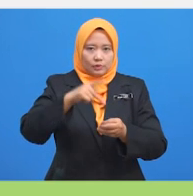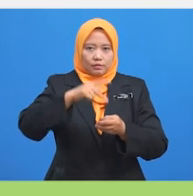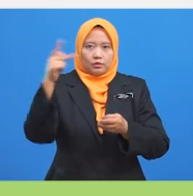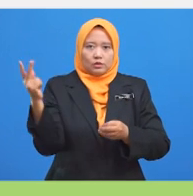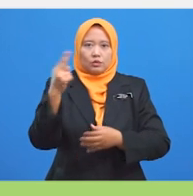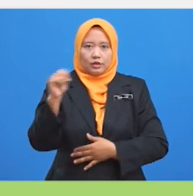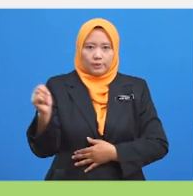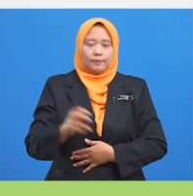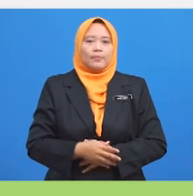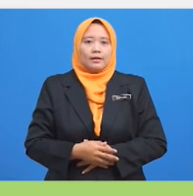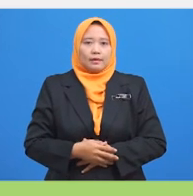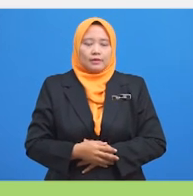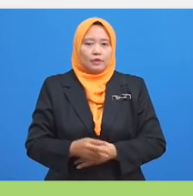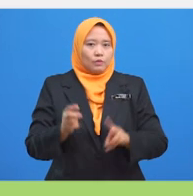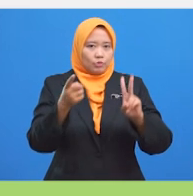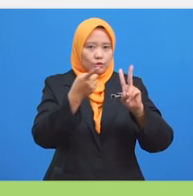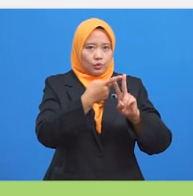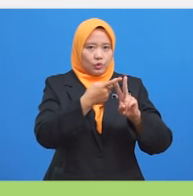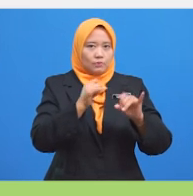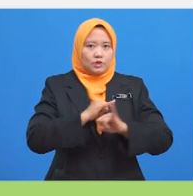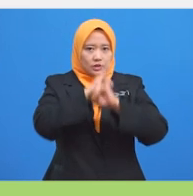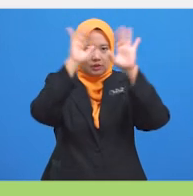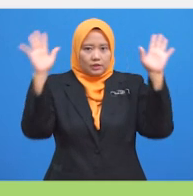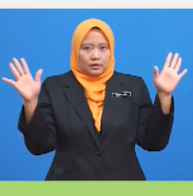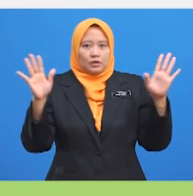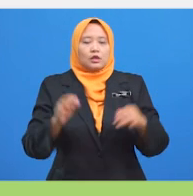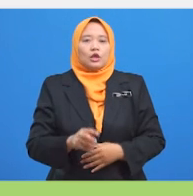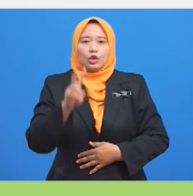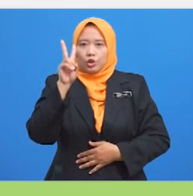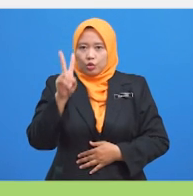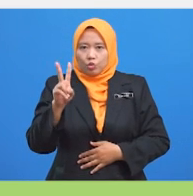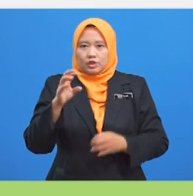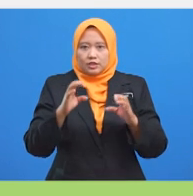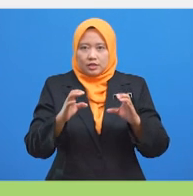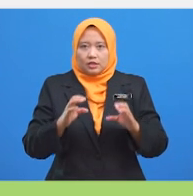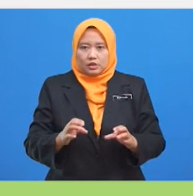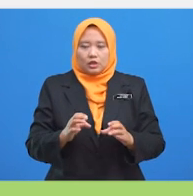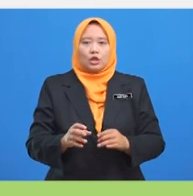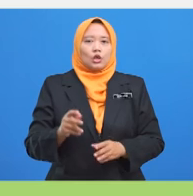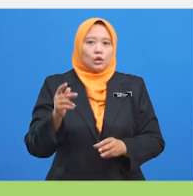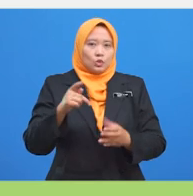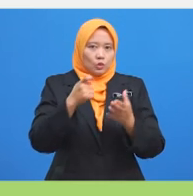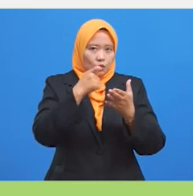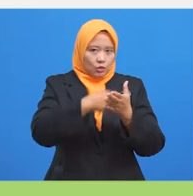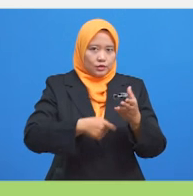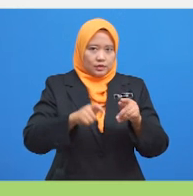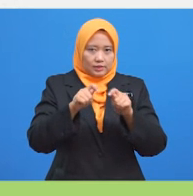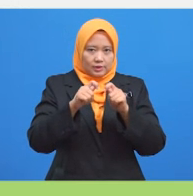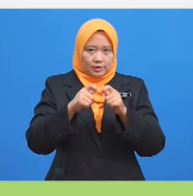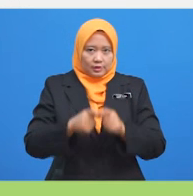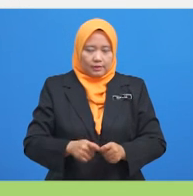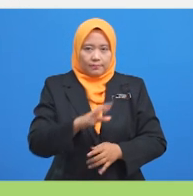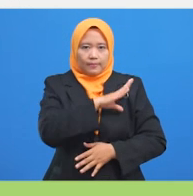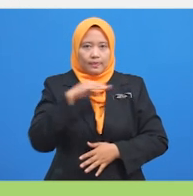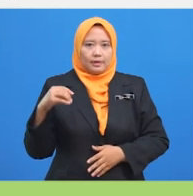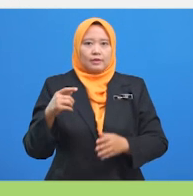menjelaskan sekurang-kurangnya dua ciri kos tetap dan kos berubah. Dan yang ketiga,